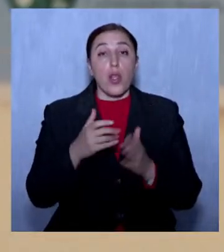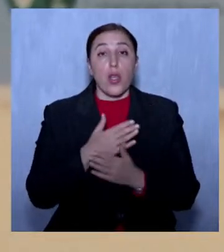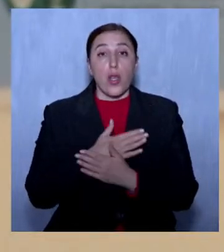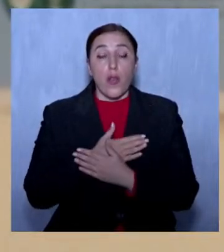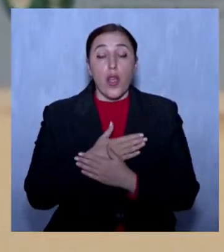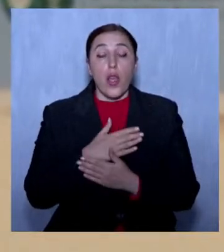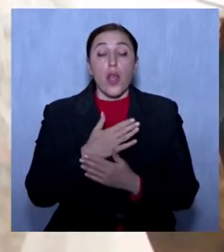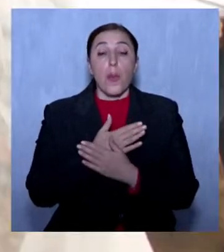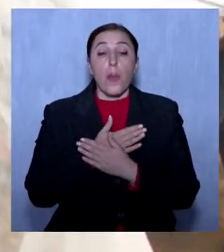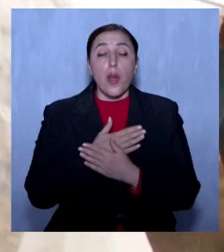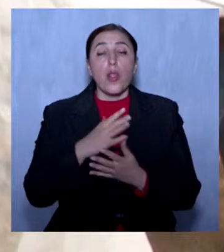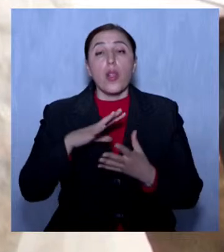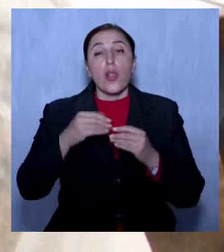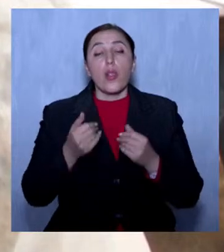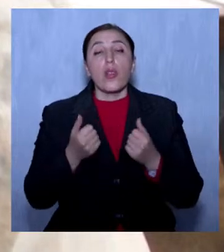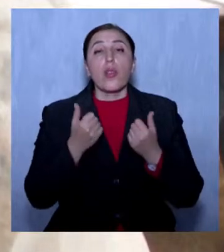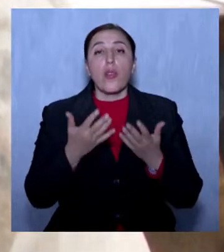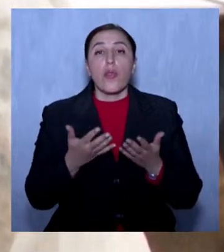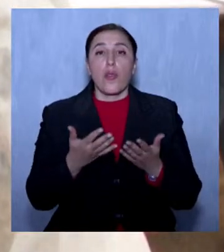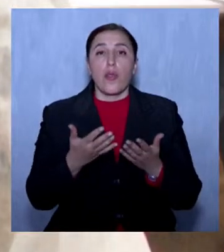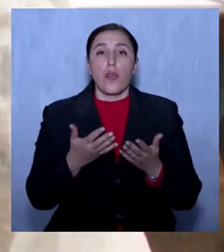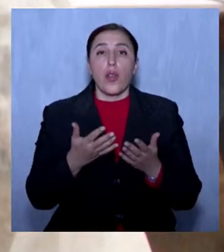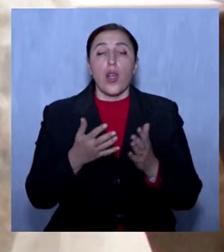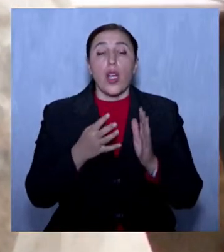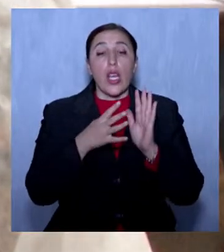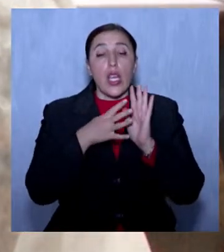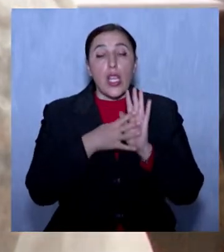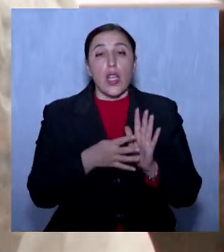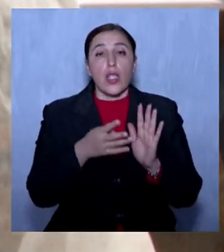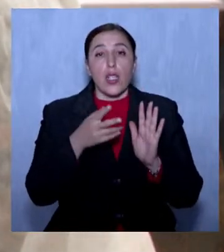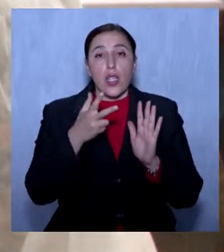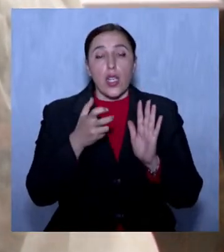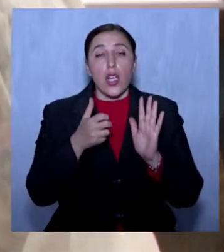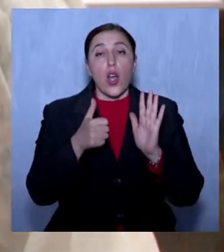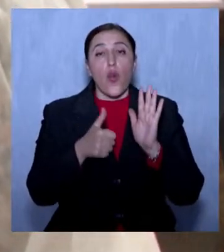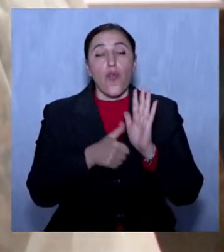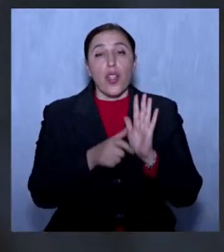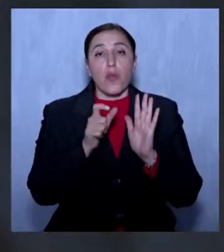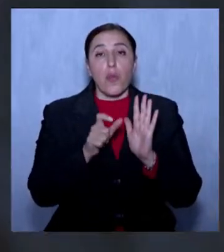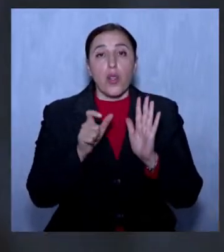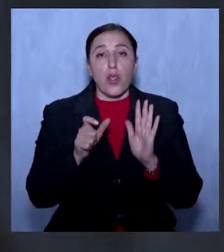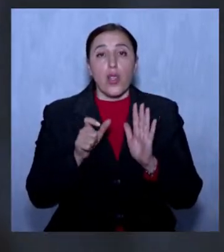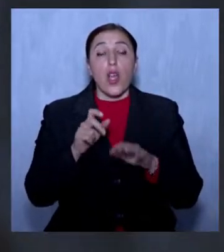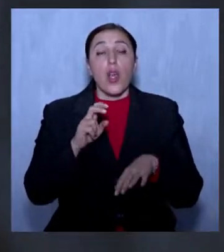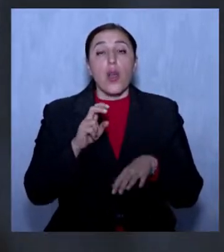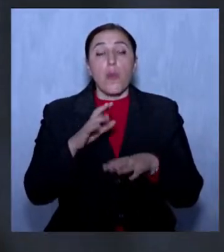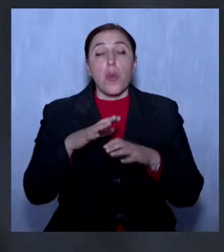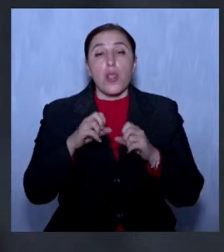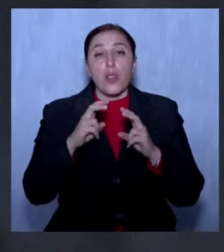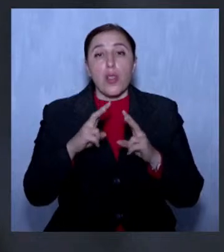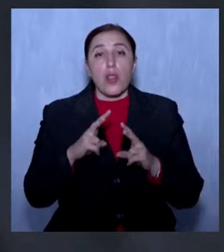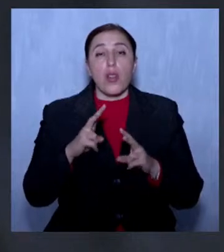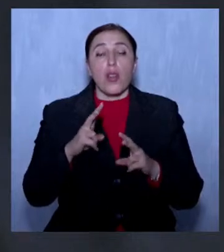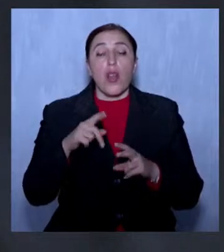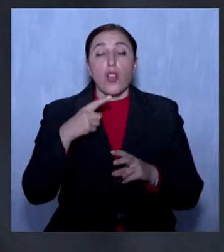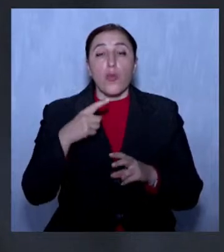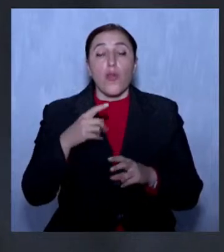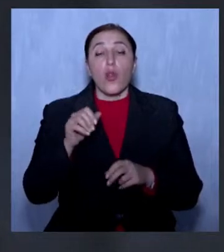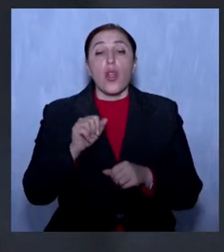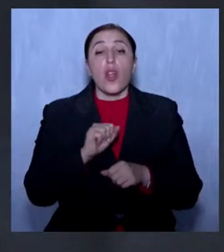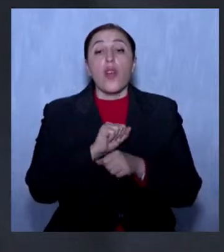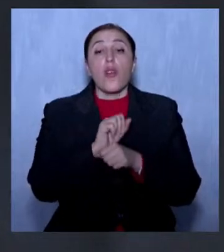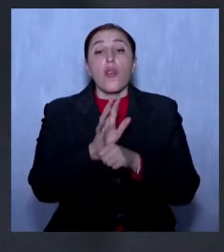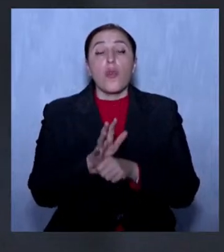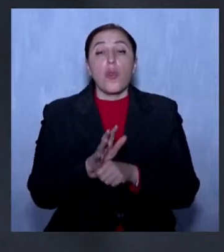մահվան դեպքերի ընդհանուր թիվը երկրում հասել է 9306-ի։ Մասնագետները Վրաստանում կորոնավիրուսի 5-րդ